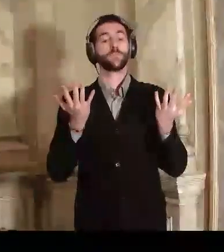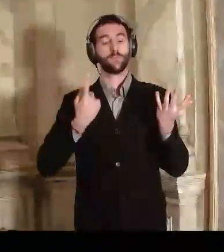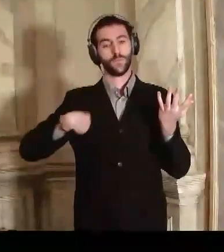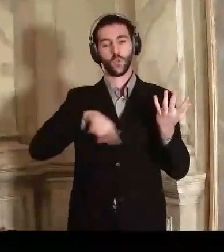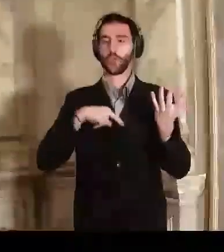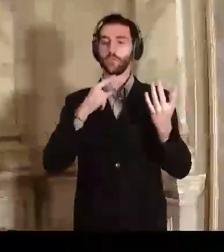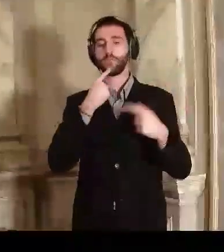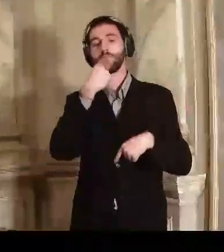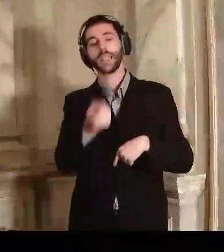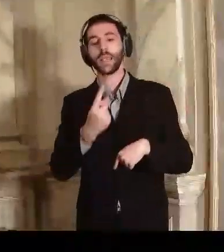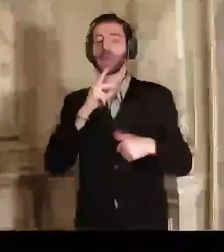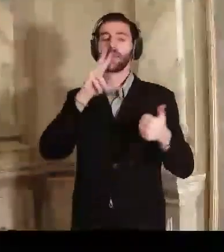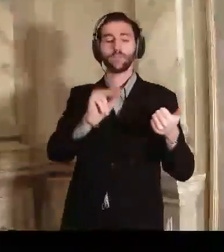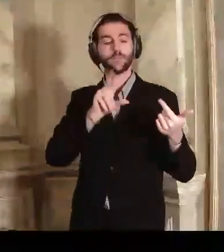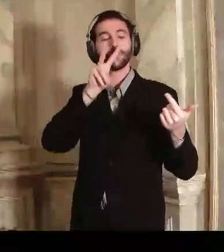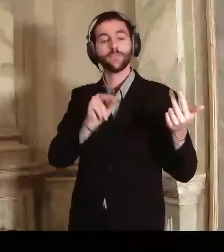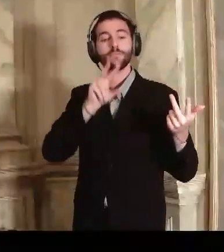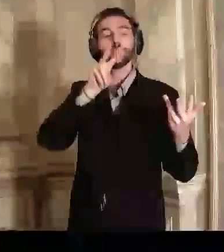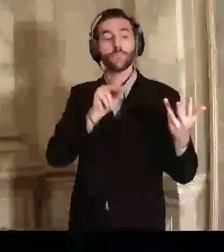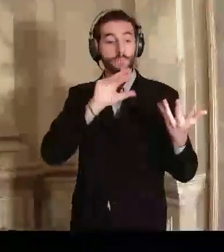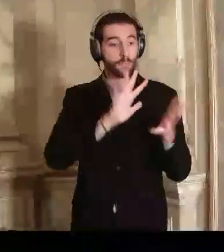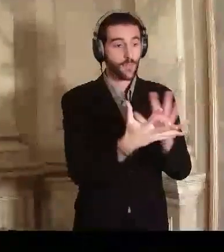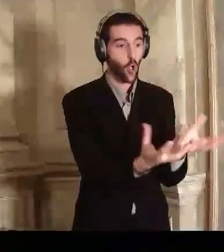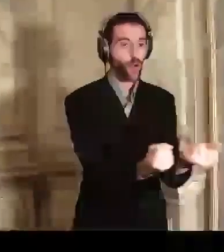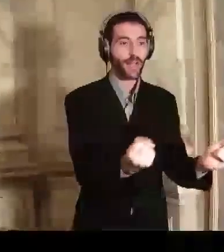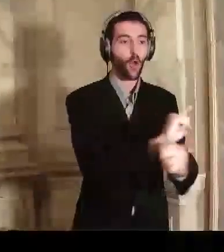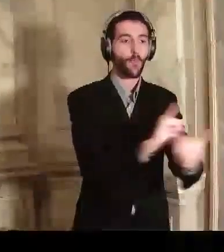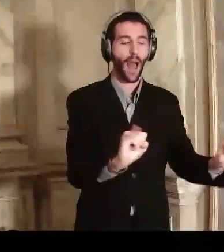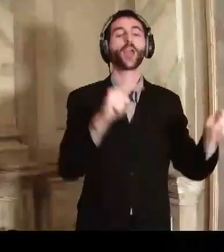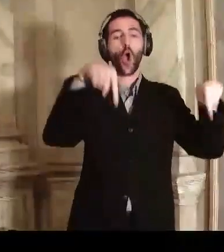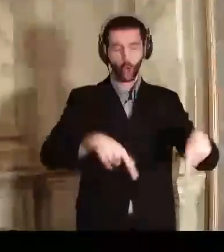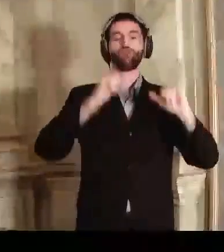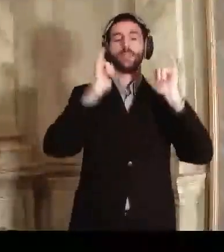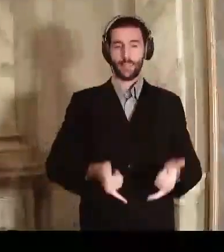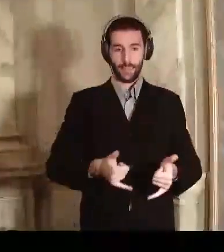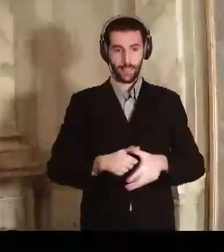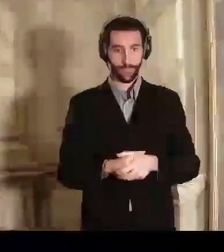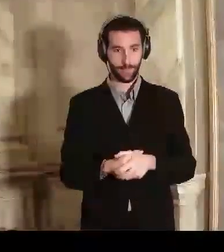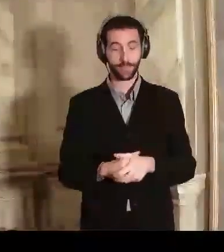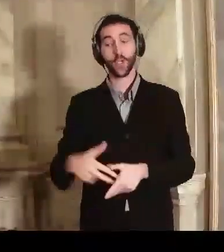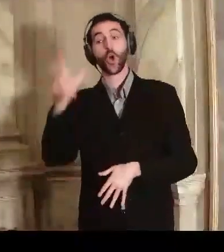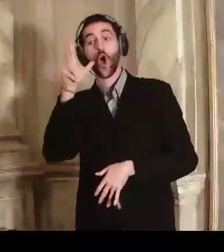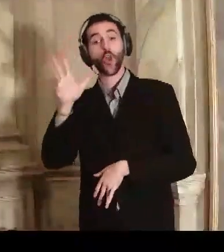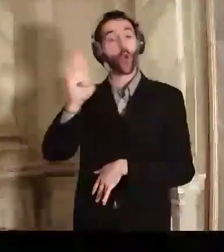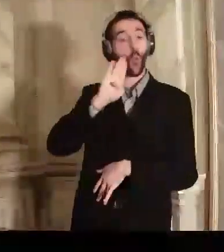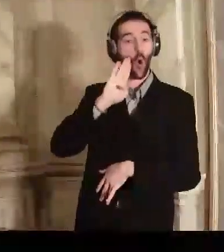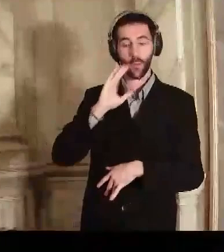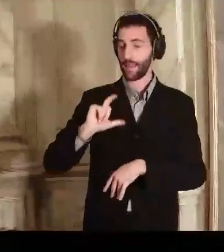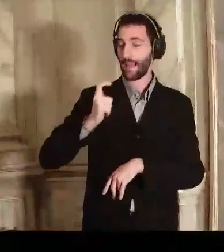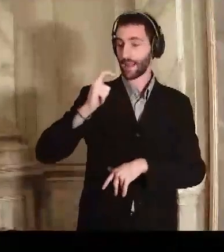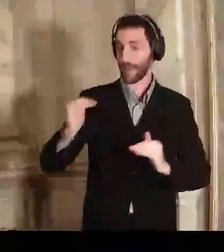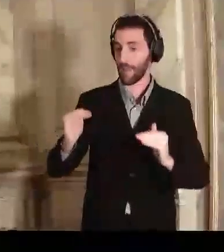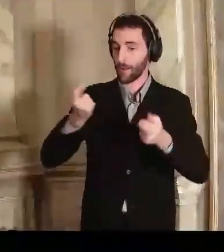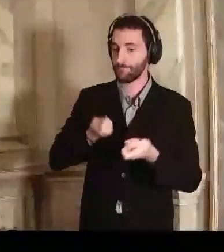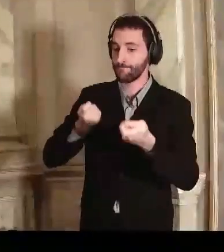si realizza. Far crescere donne e uomini all'inizio delle loro carriere, alimentandoli della